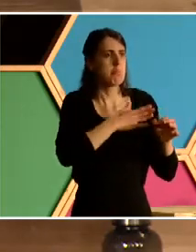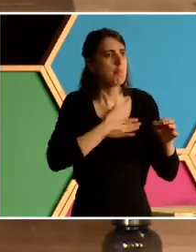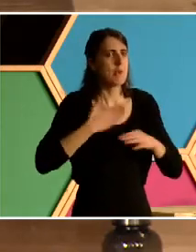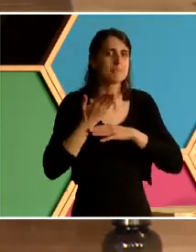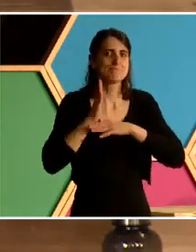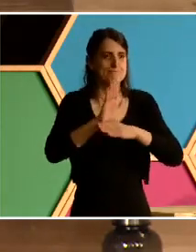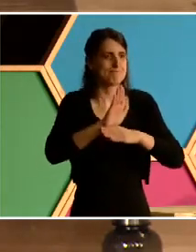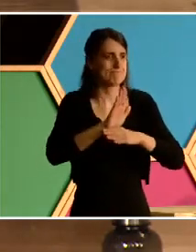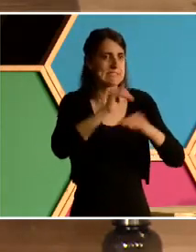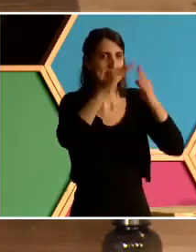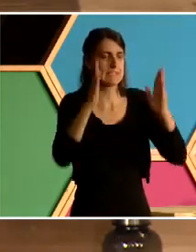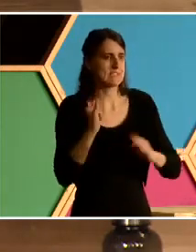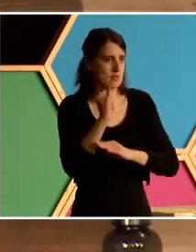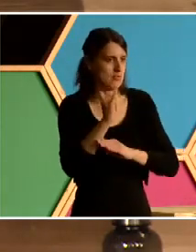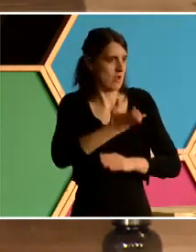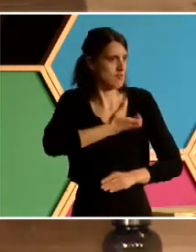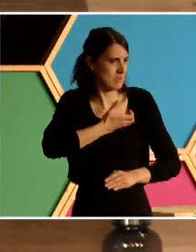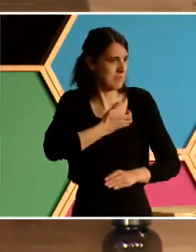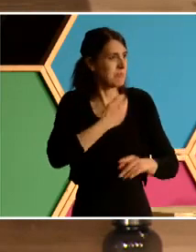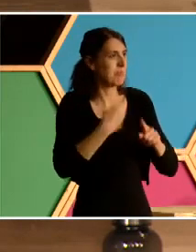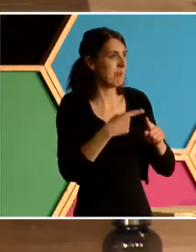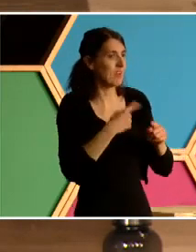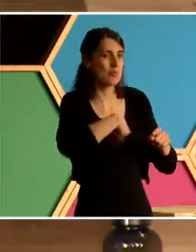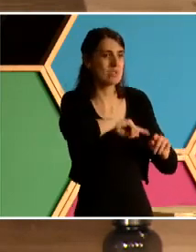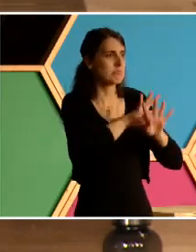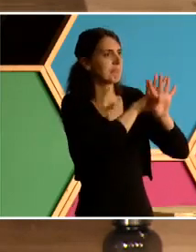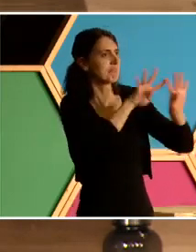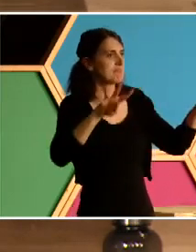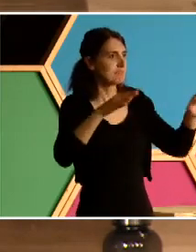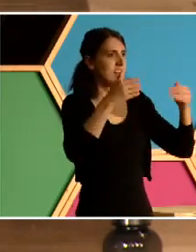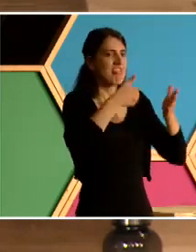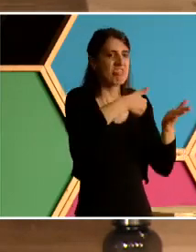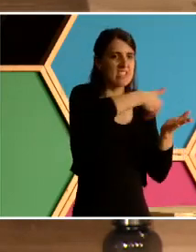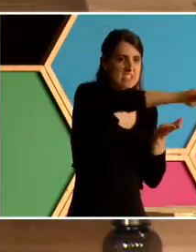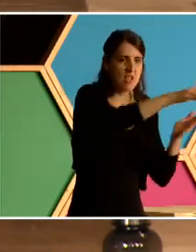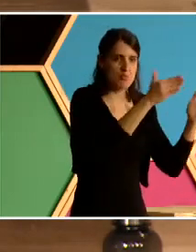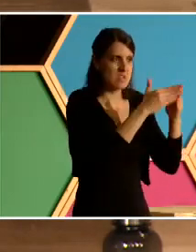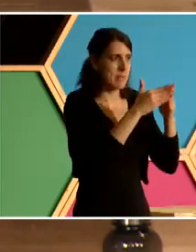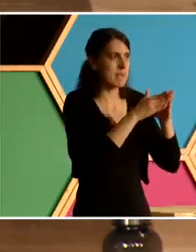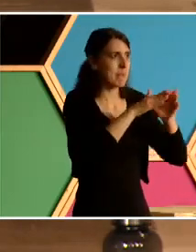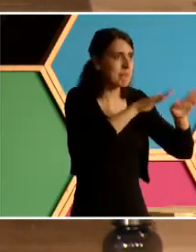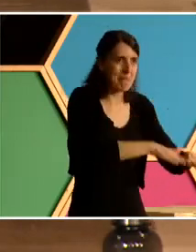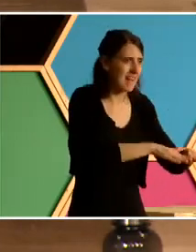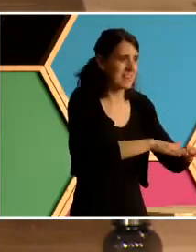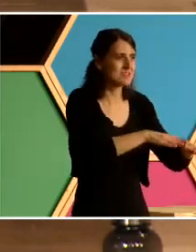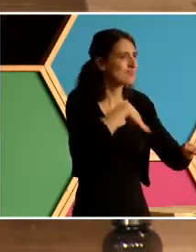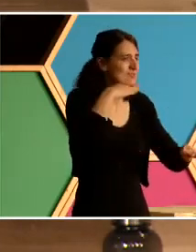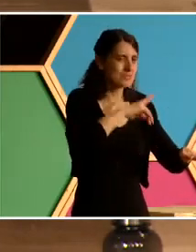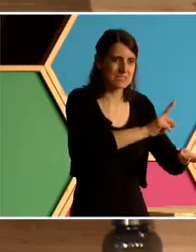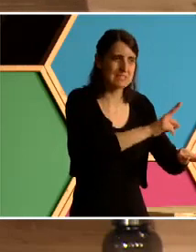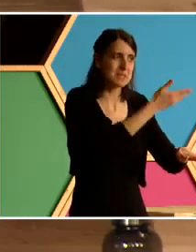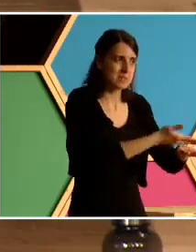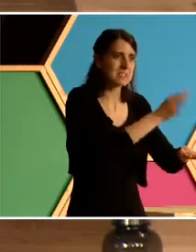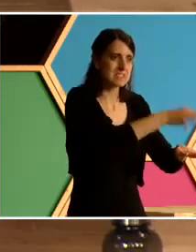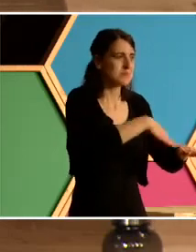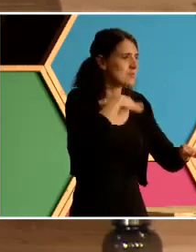que no era suficient emparar desallotjaments. Era important, però calia fer un pas més, precisament perquè estàvem en